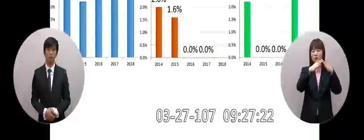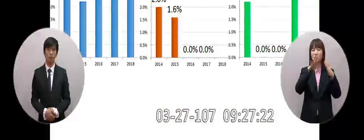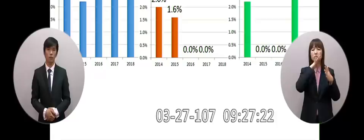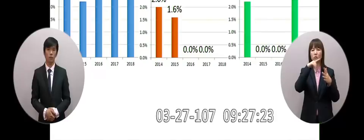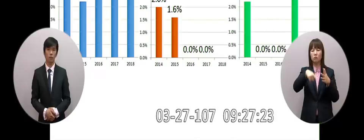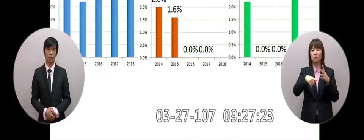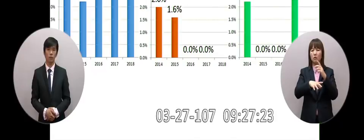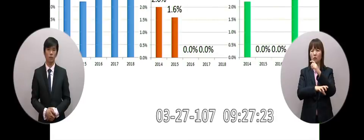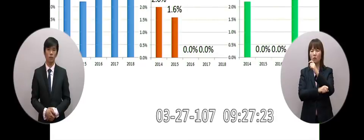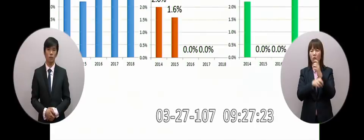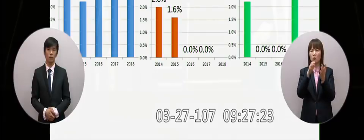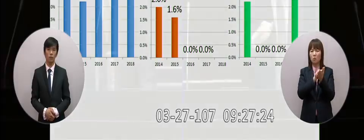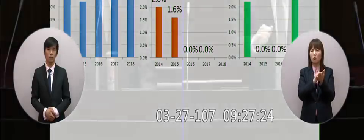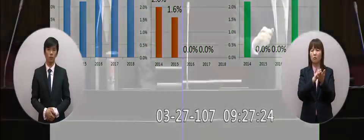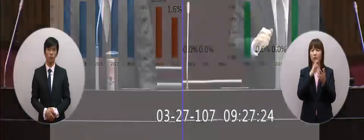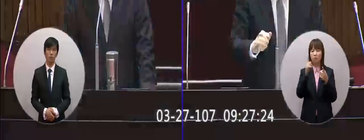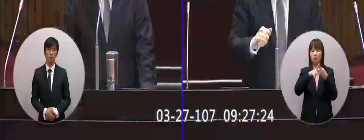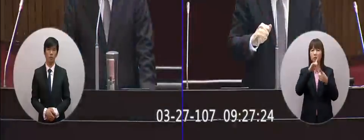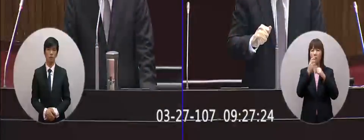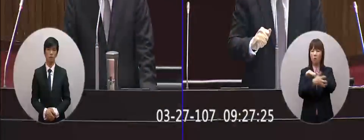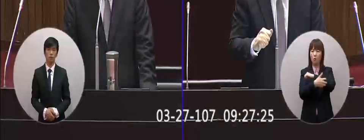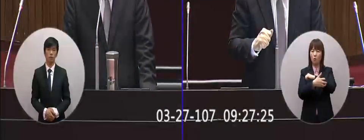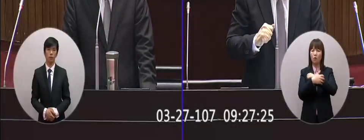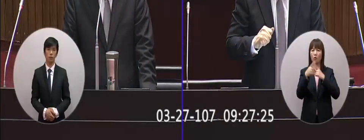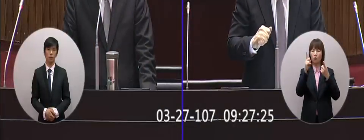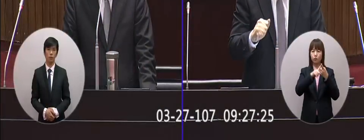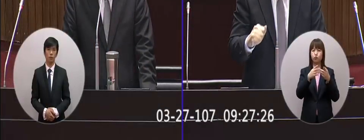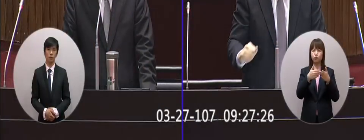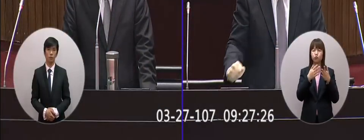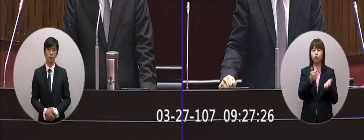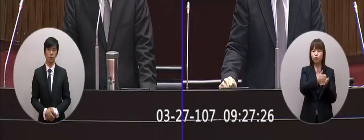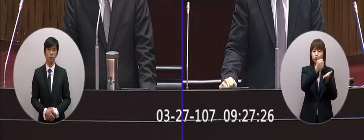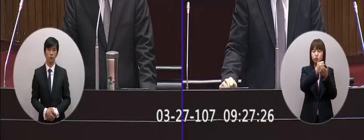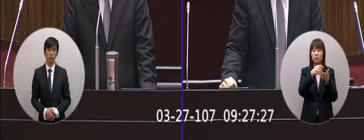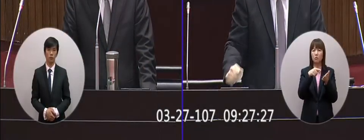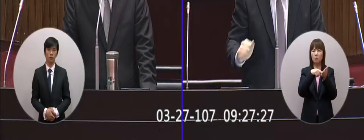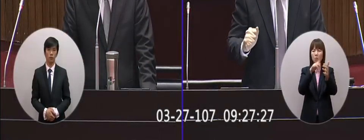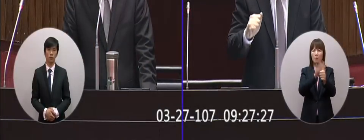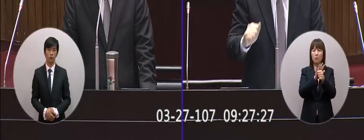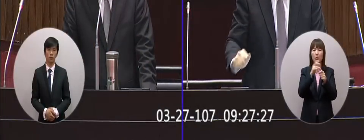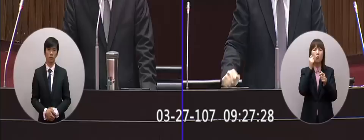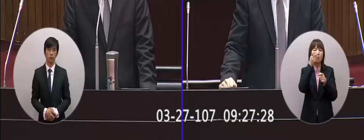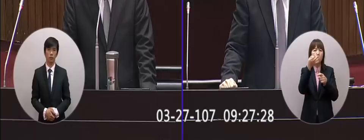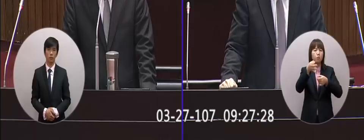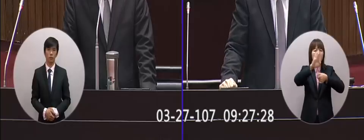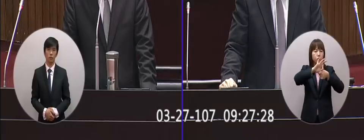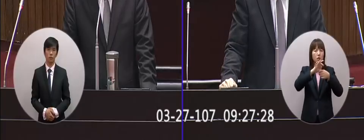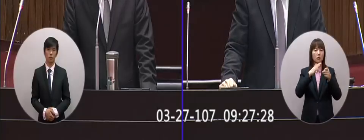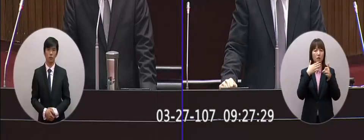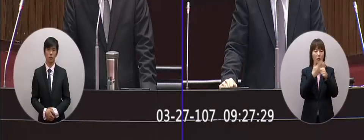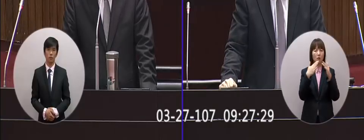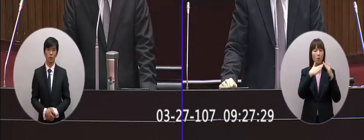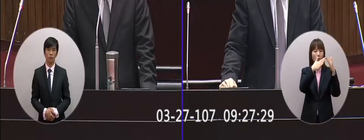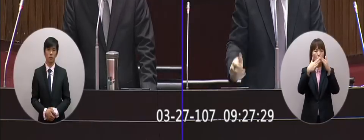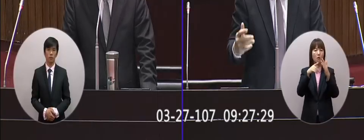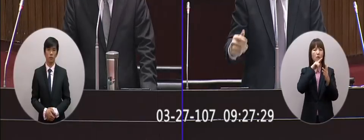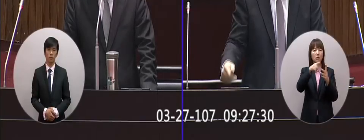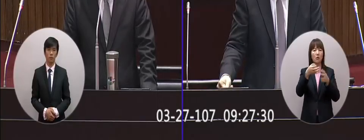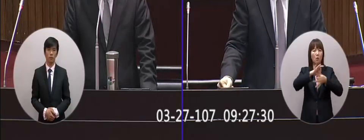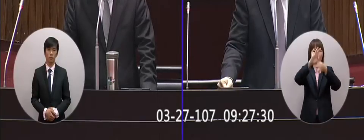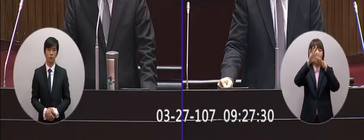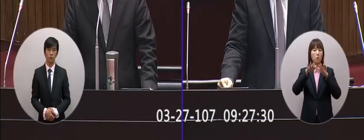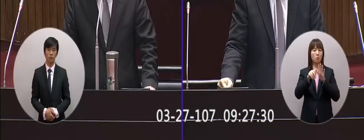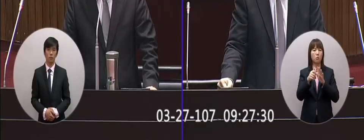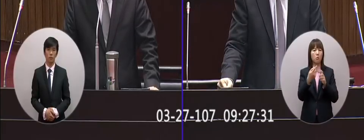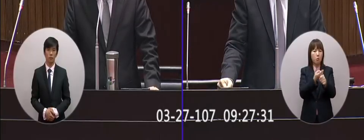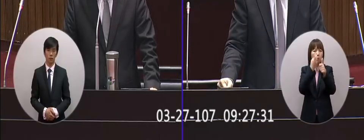储的基线应该这个劳工的阶段应该鼓励争取他们的调薪，来带动整个城市的薪资的上扬。不知道院